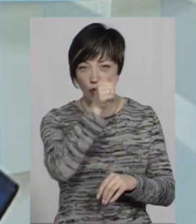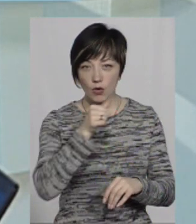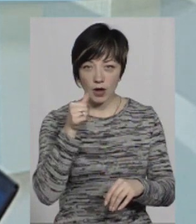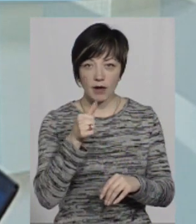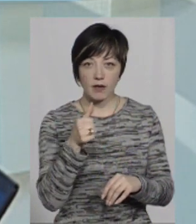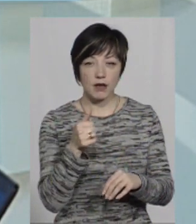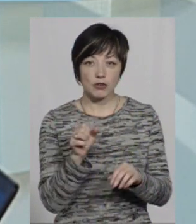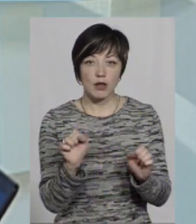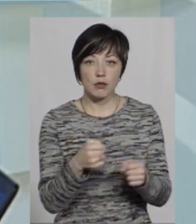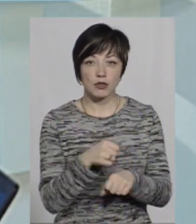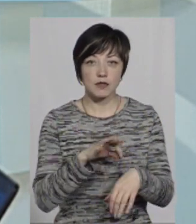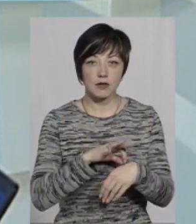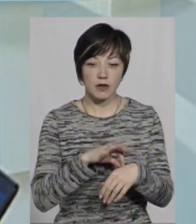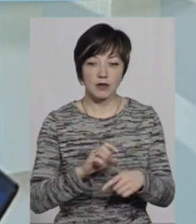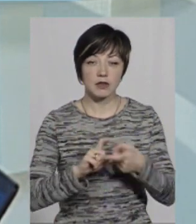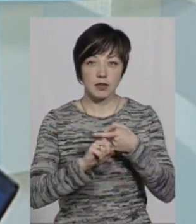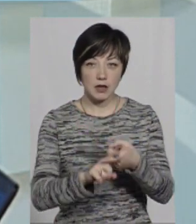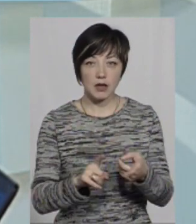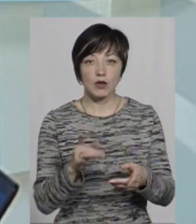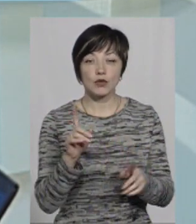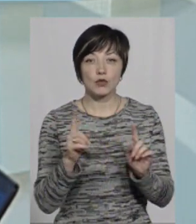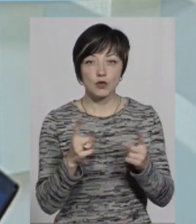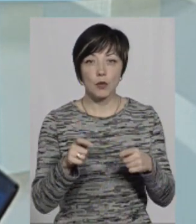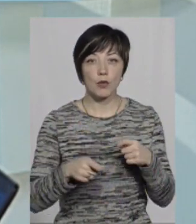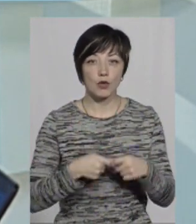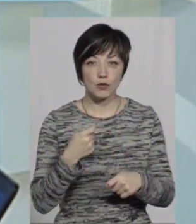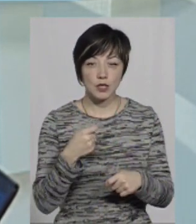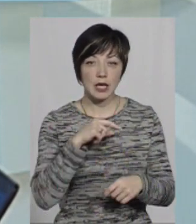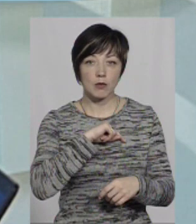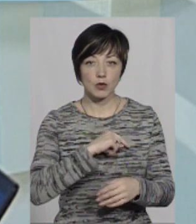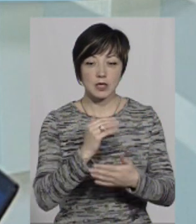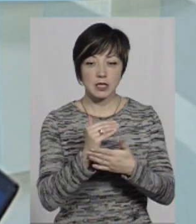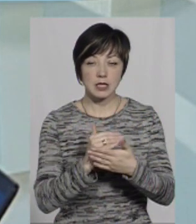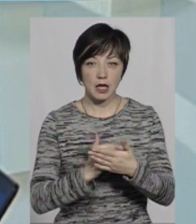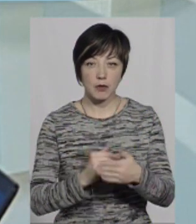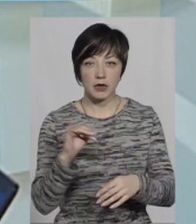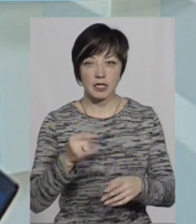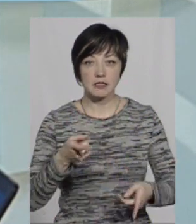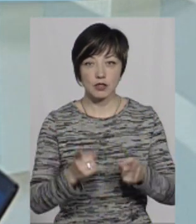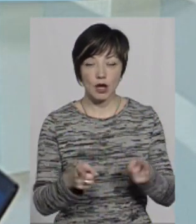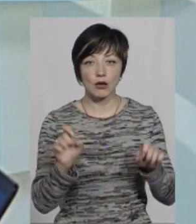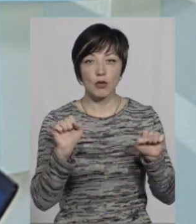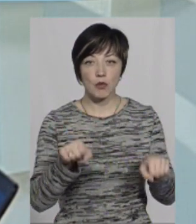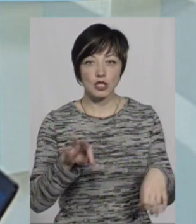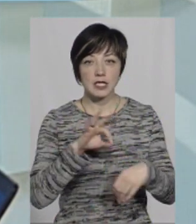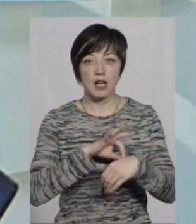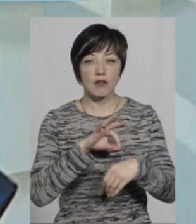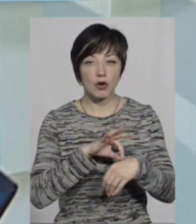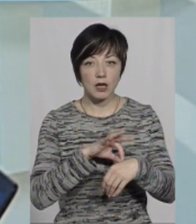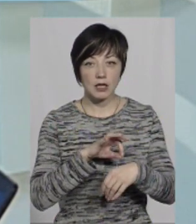вже не можна захворіти такому. І захворіла, тому що порушення імунної системи. І, звичайно, можна